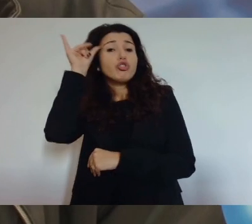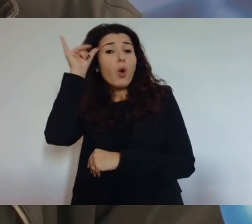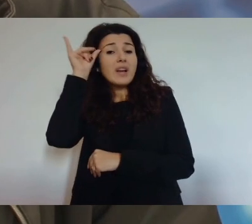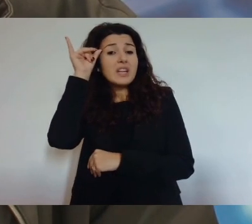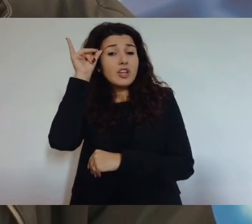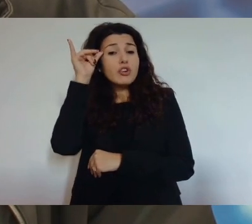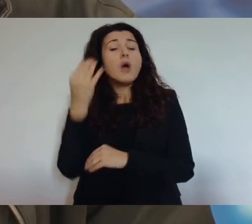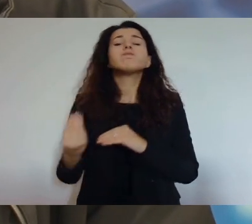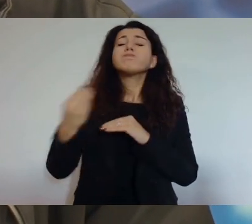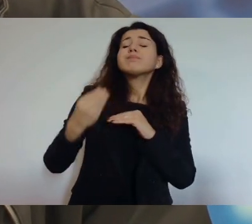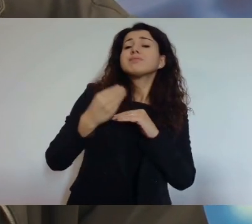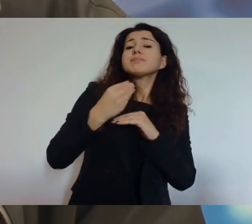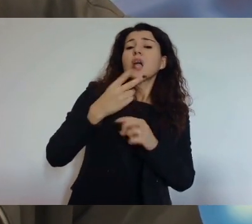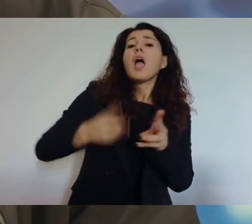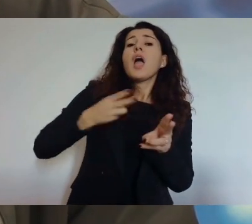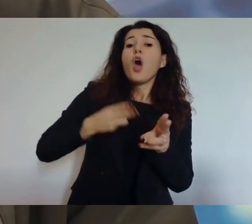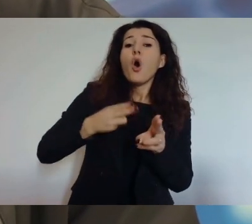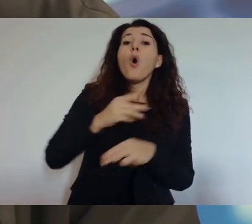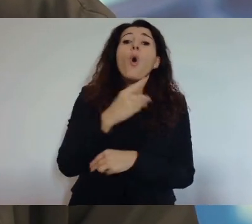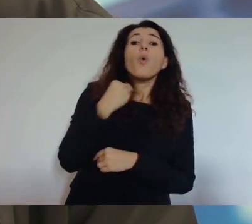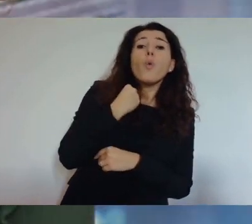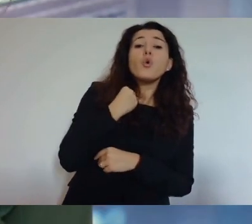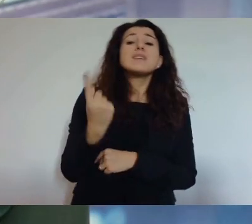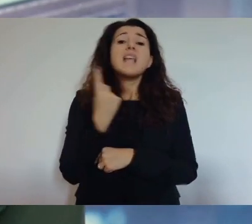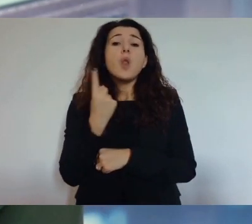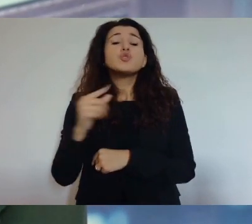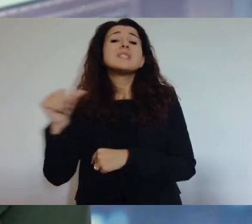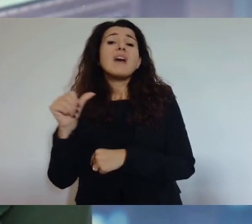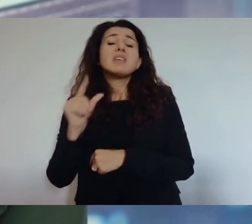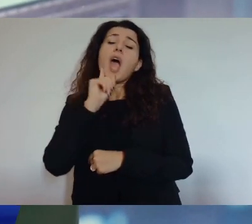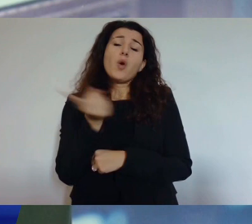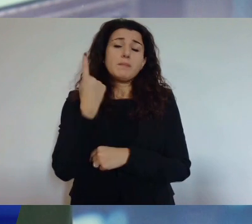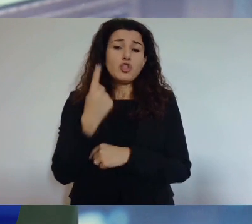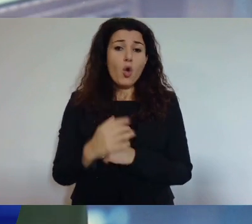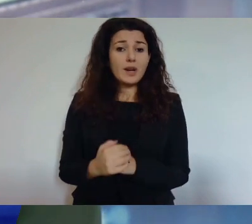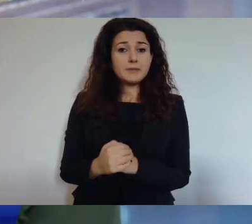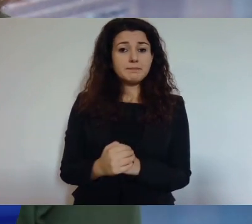inserire i treni viaggiatori da cuneo saluzzo savigliano cuneo è